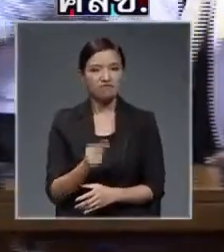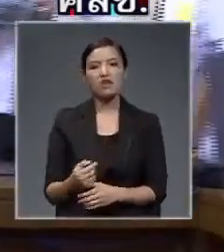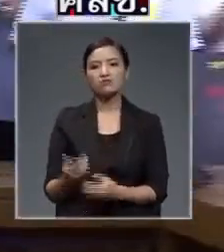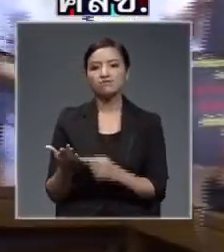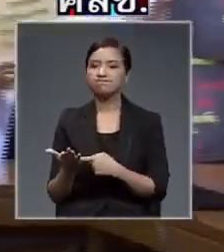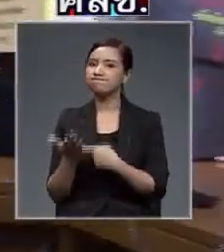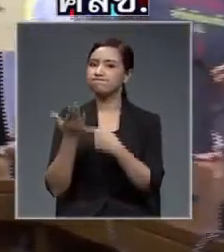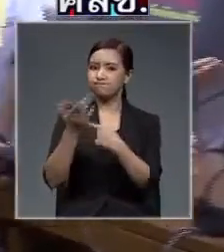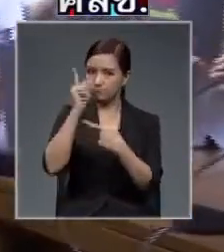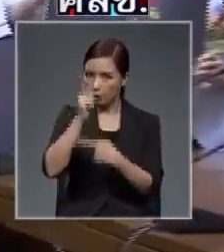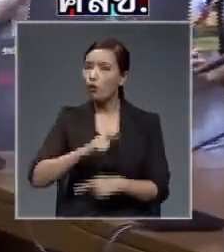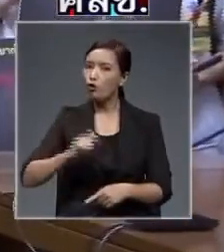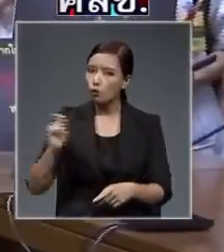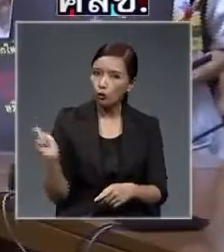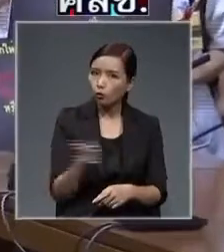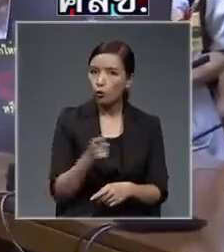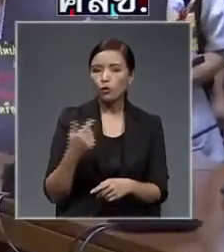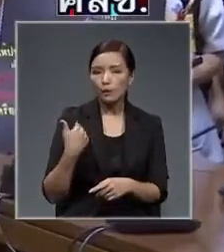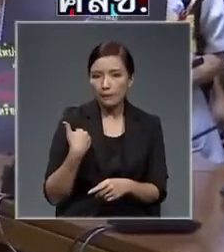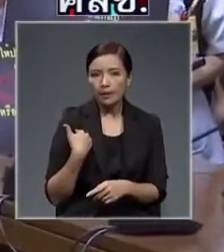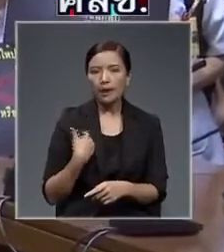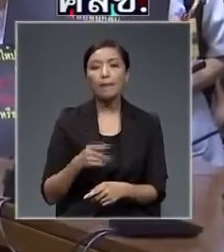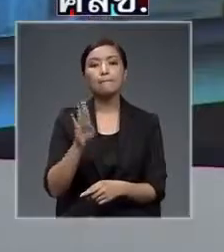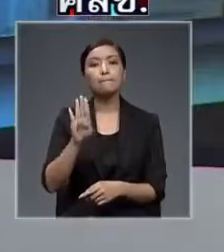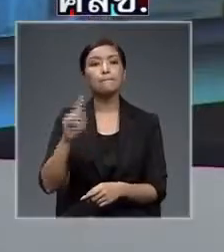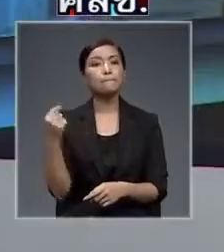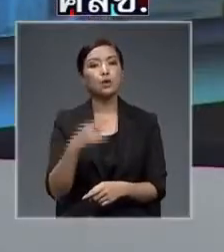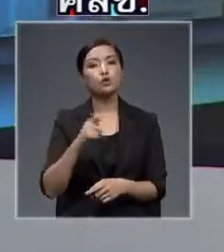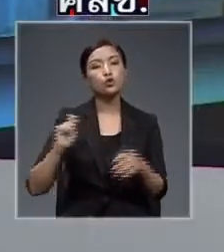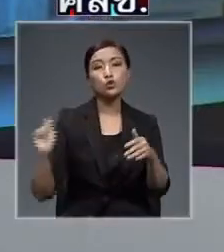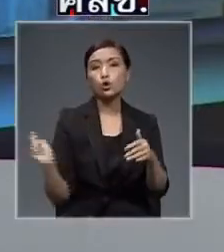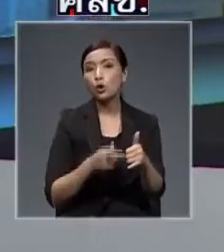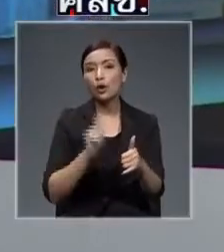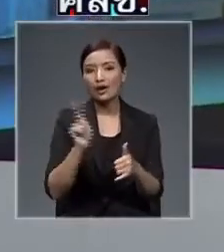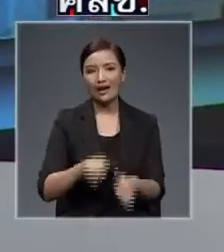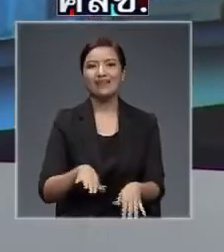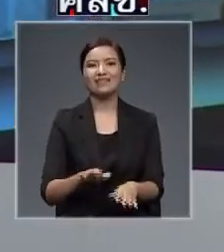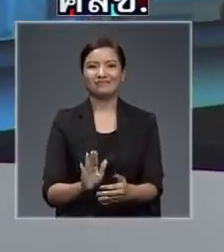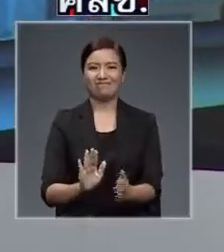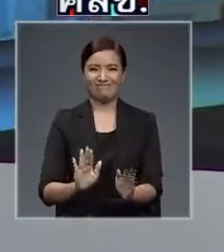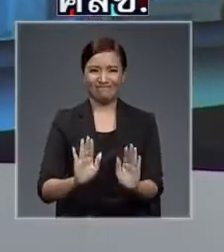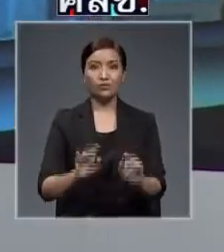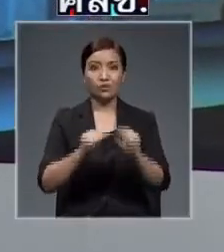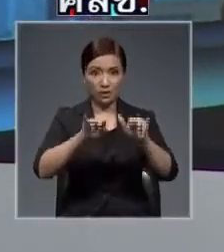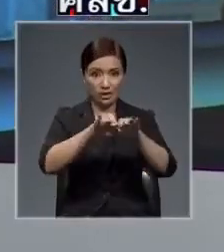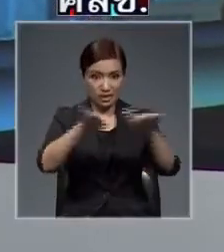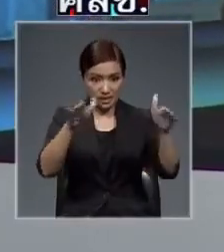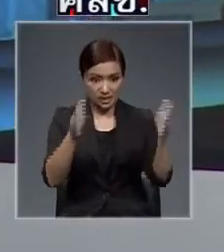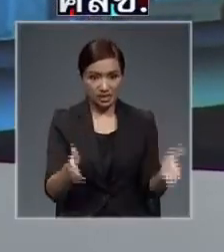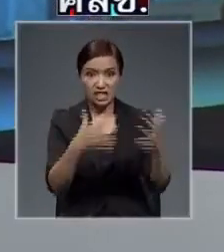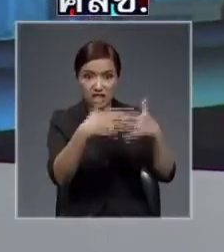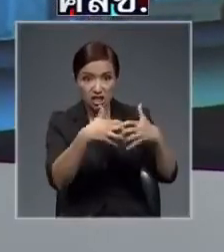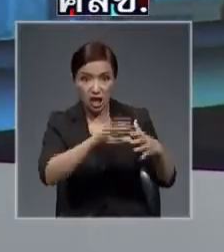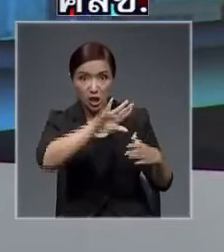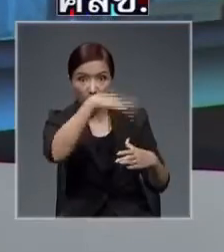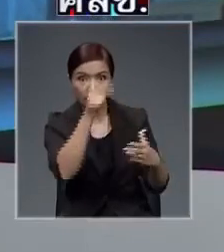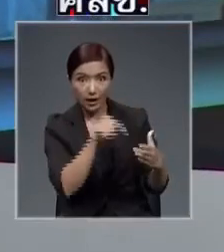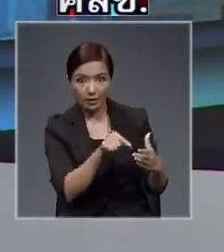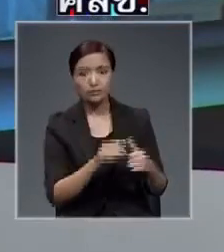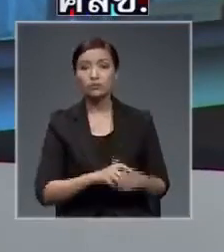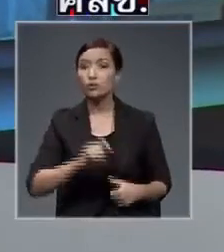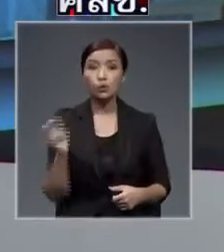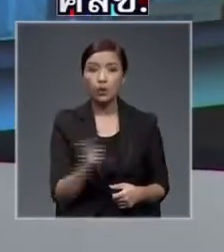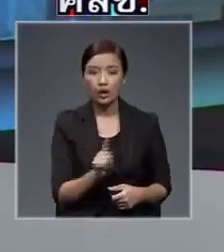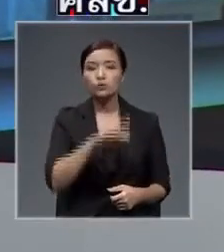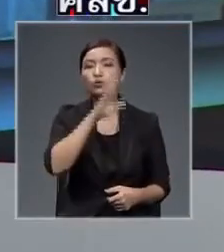ค่ะมีการระบุไว้ยังไงบ้างคะเรื่องบทลงโทษ ก็บทลงโทษเอาเครื่องก่อนนะคะ ค่ะ ของเครื่องเนี่ยจะเขียนไว้ว่าถ้